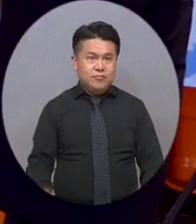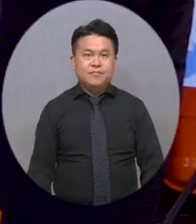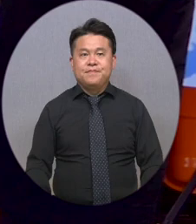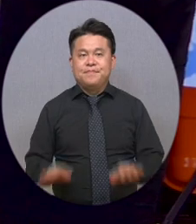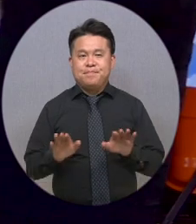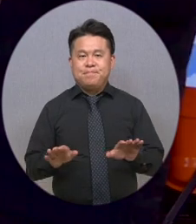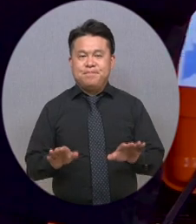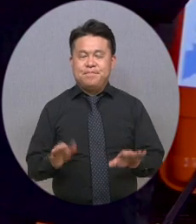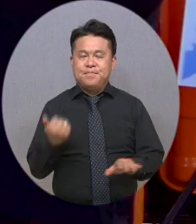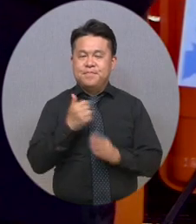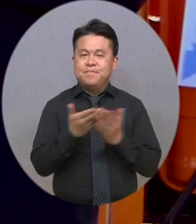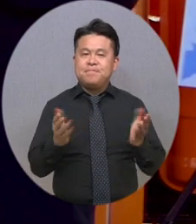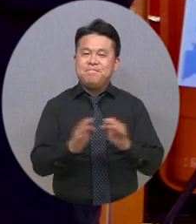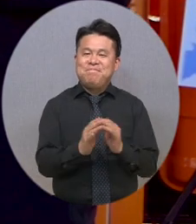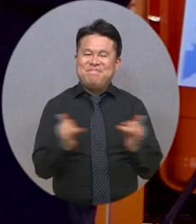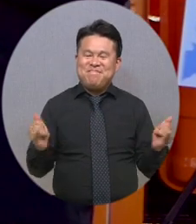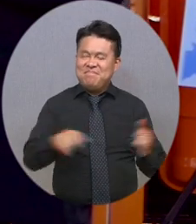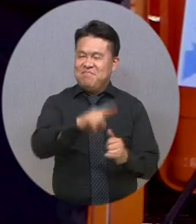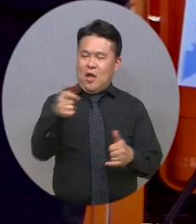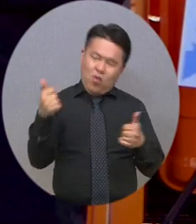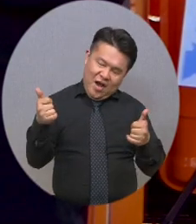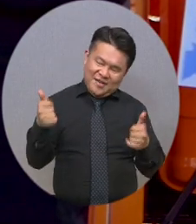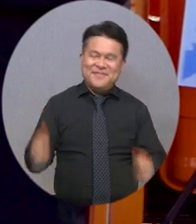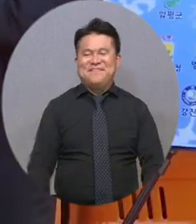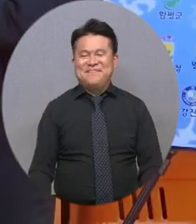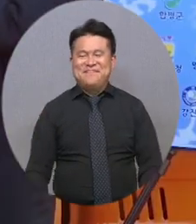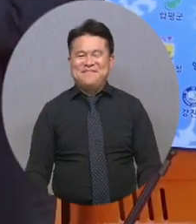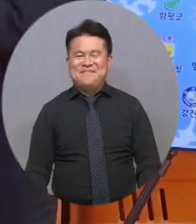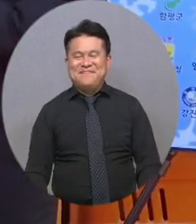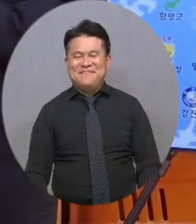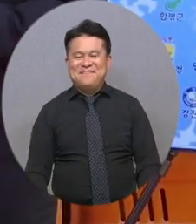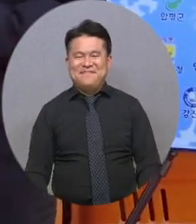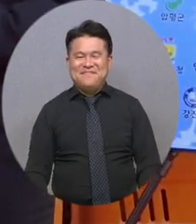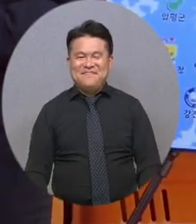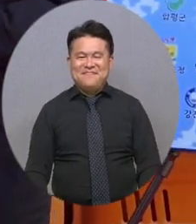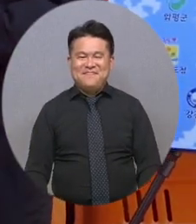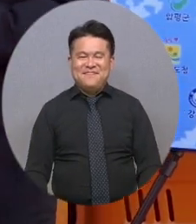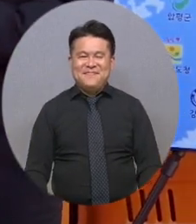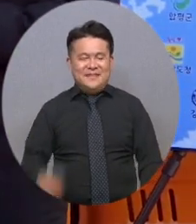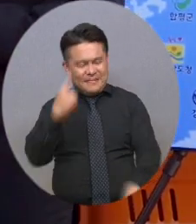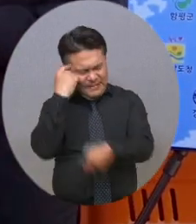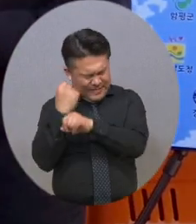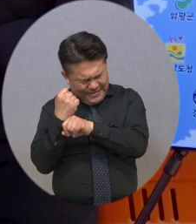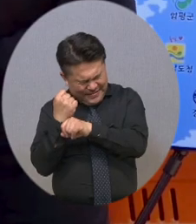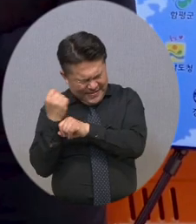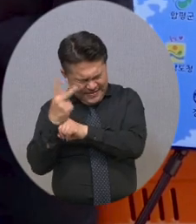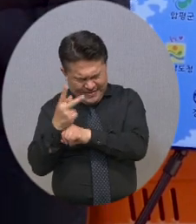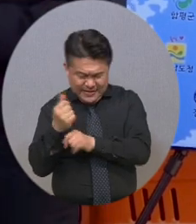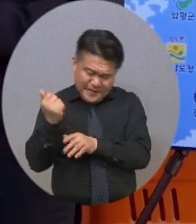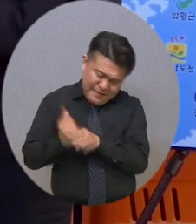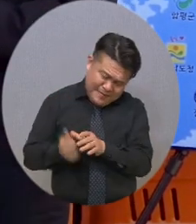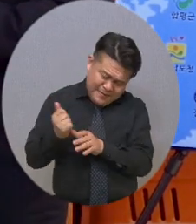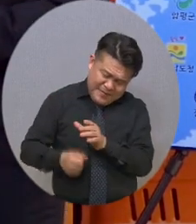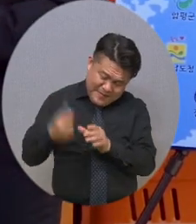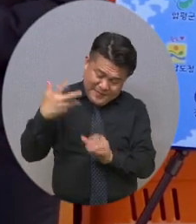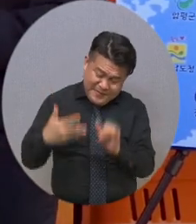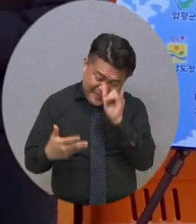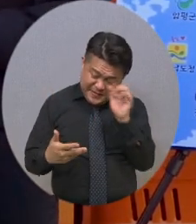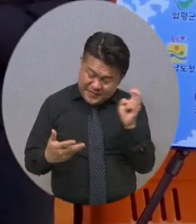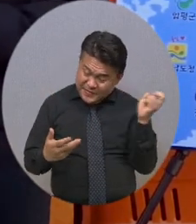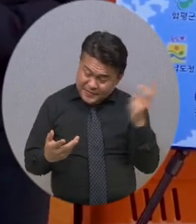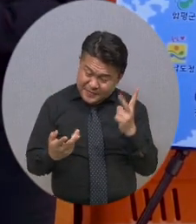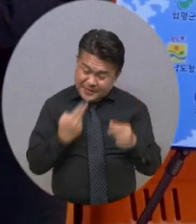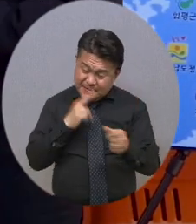그 소개하신 네. 우리 그 생산자 여러분 대단하신 것 같아요. 그죠. 얼마나 끊임없이 연구하고 또 실패도 했었을 것이고